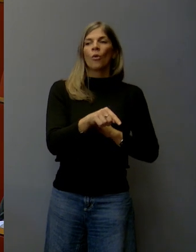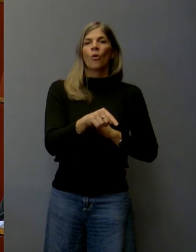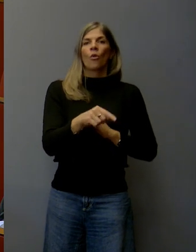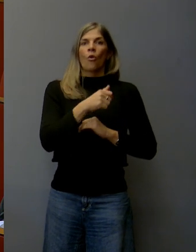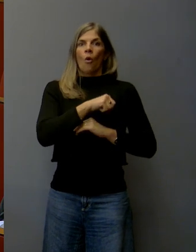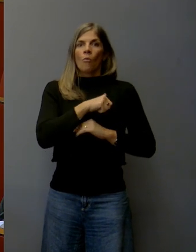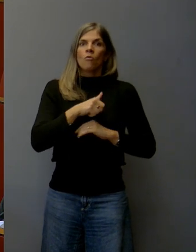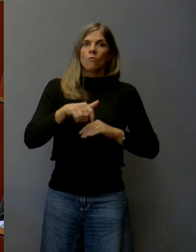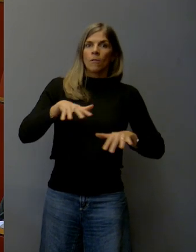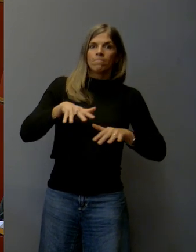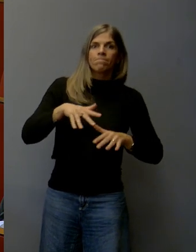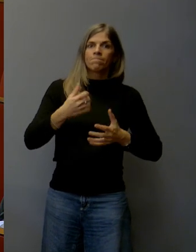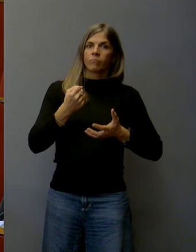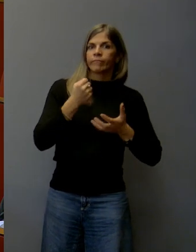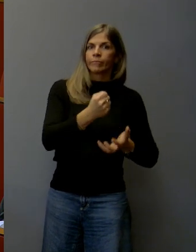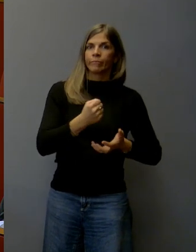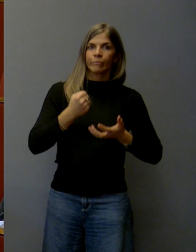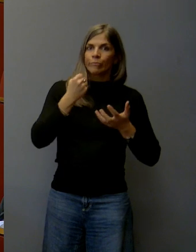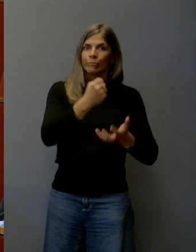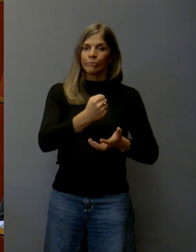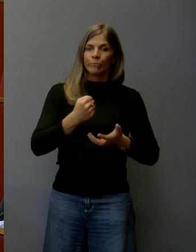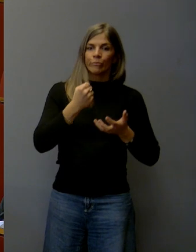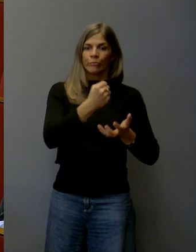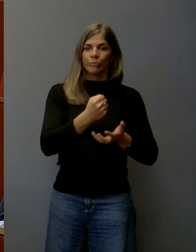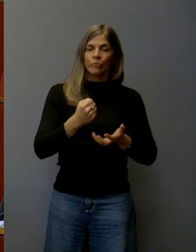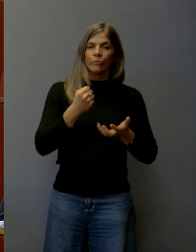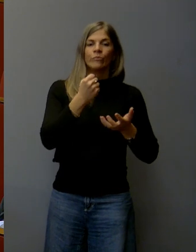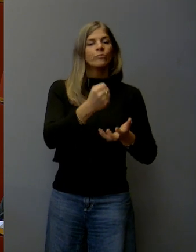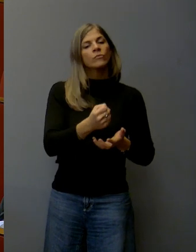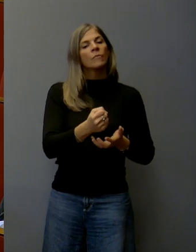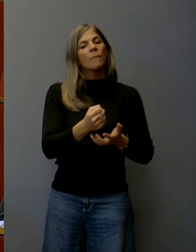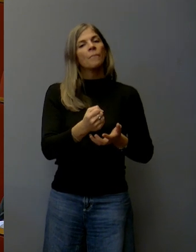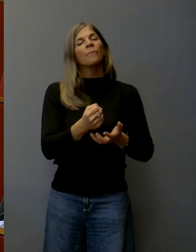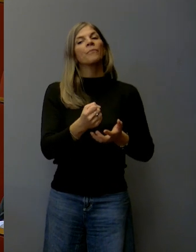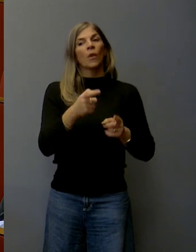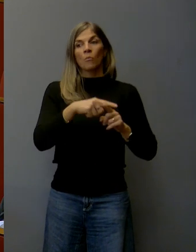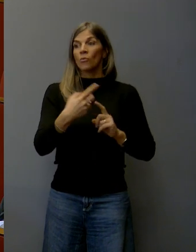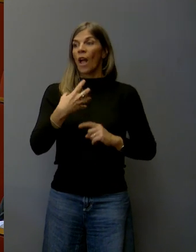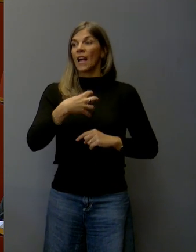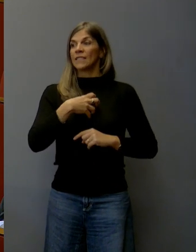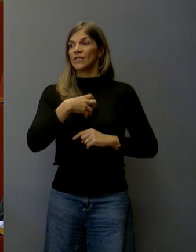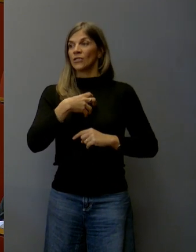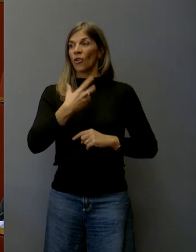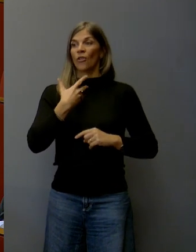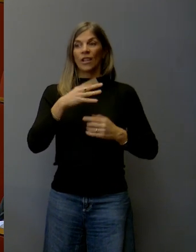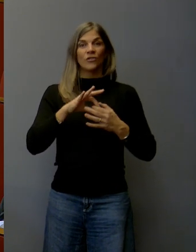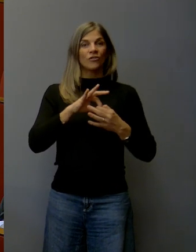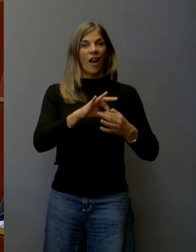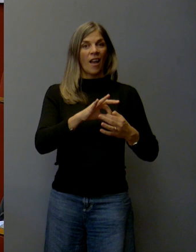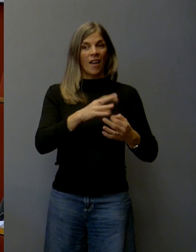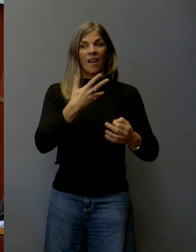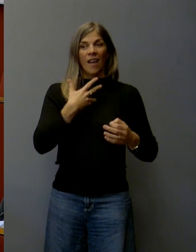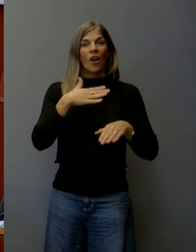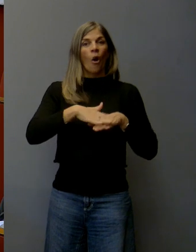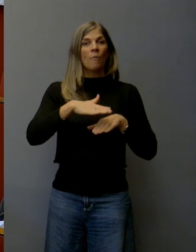sistema di incentivazione sono addirittura in una delega a assessorire per promuovere vere forme di collaborazione